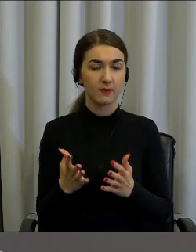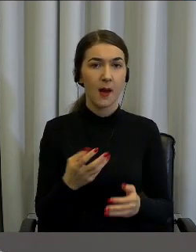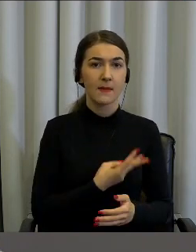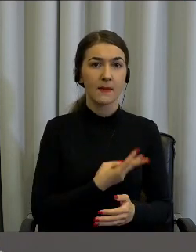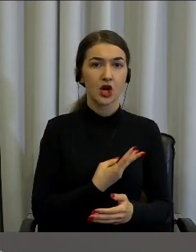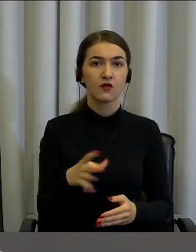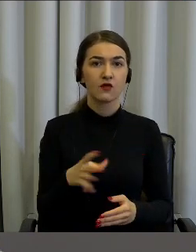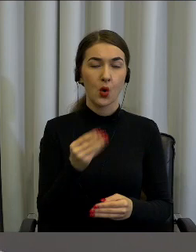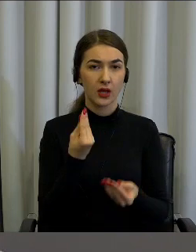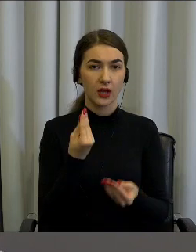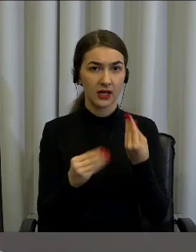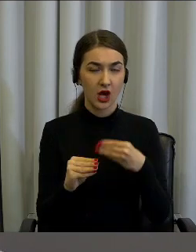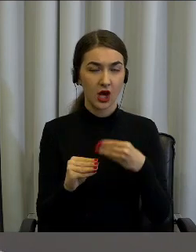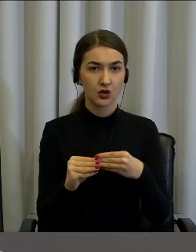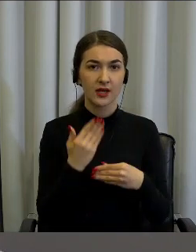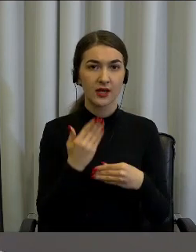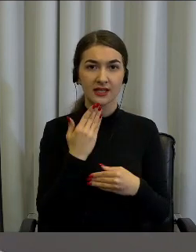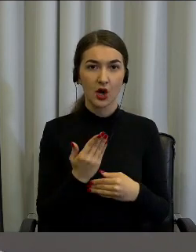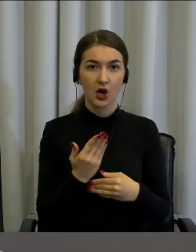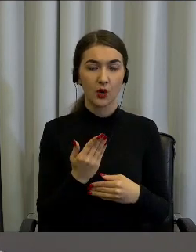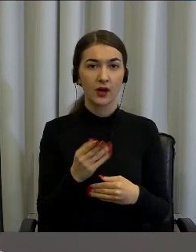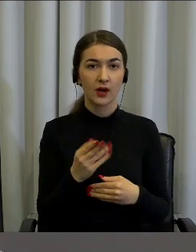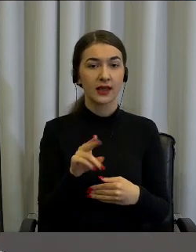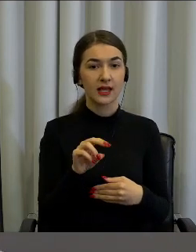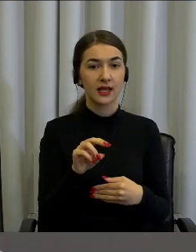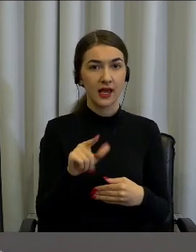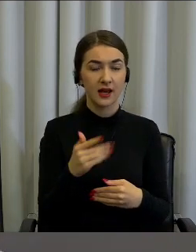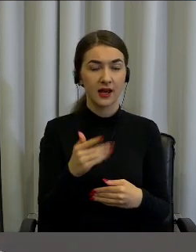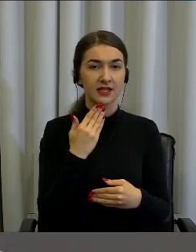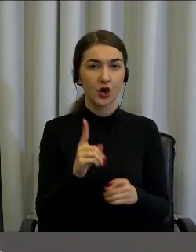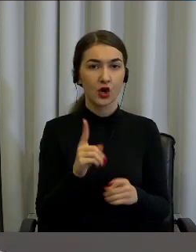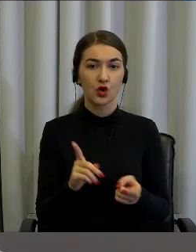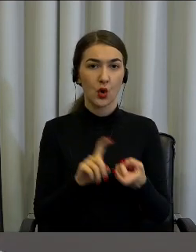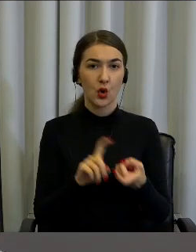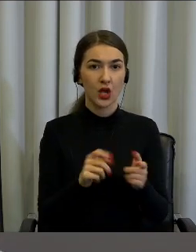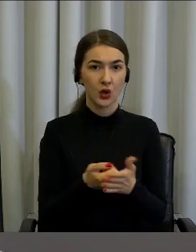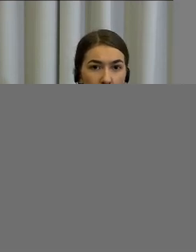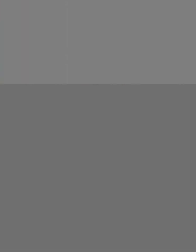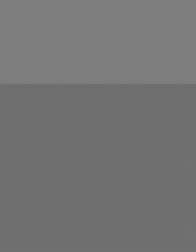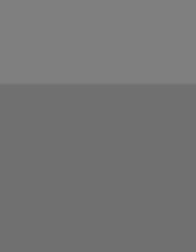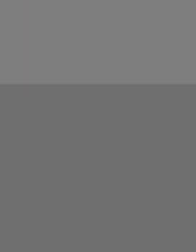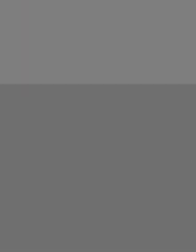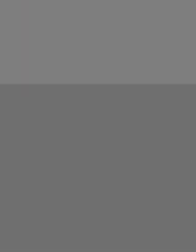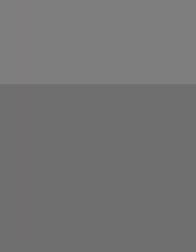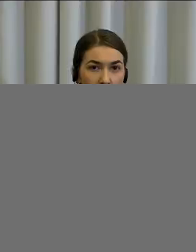всього найкращого Дякуємо даніль Дякую що доєднались до